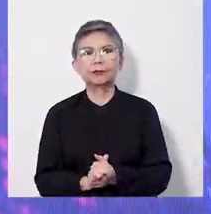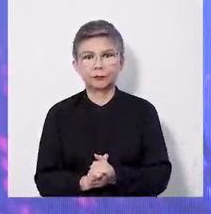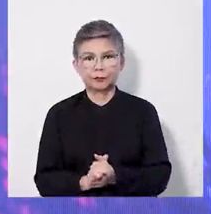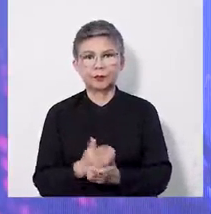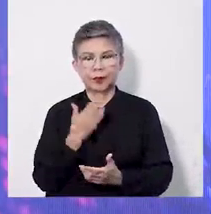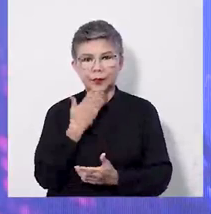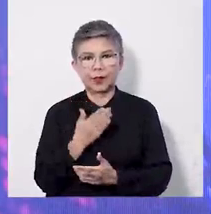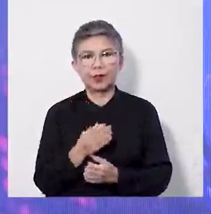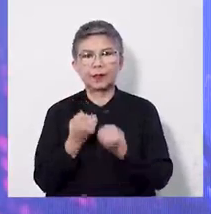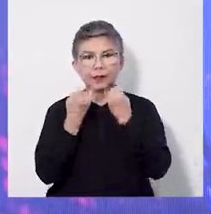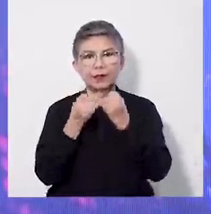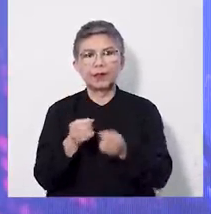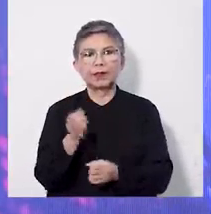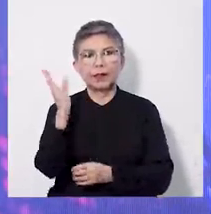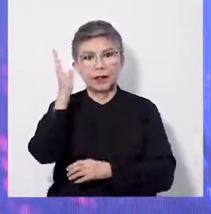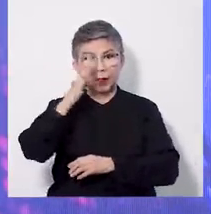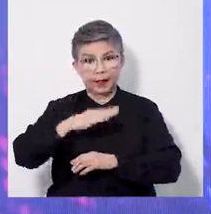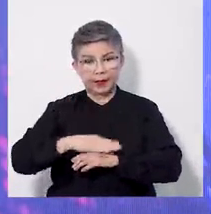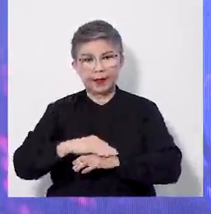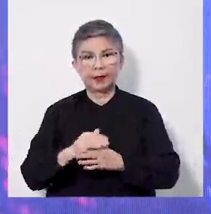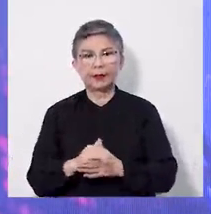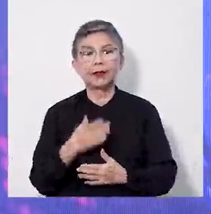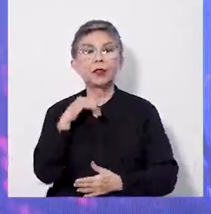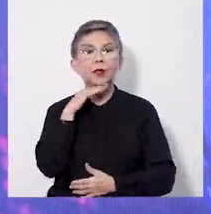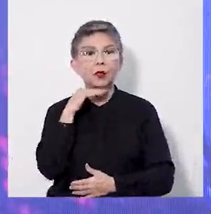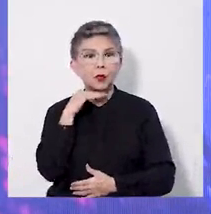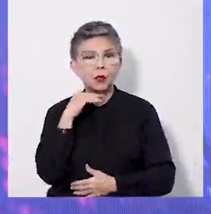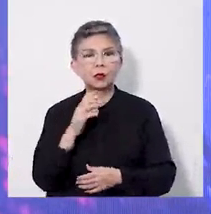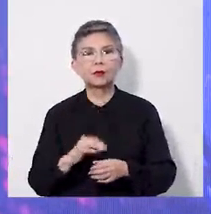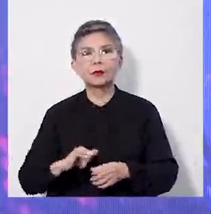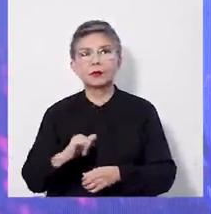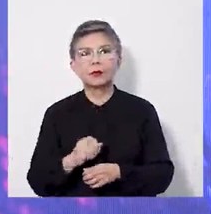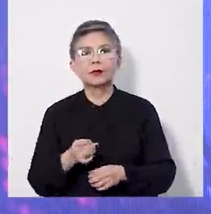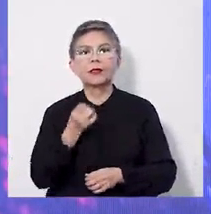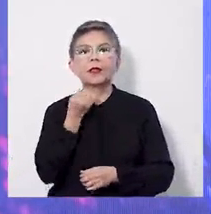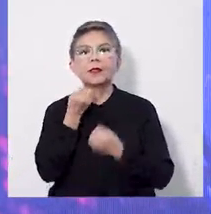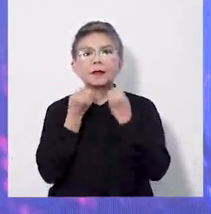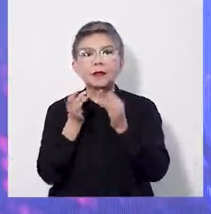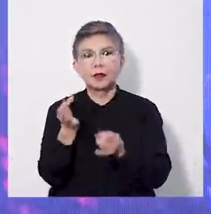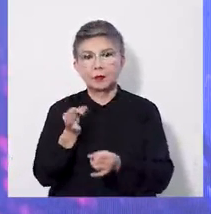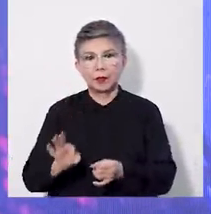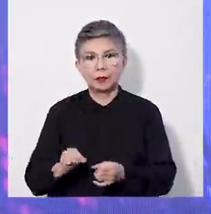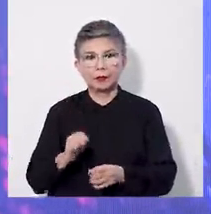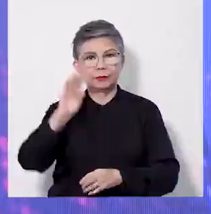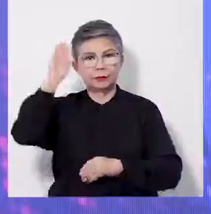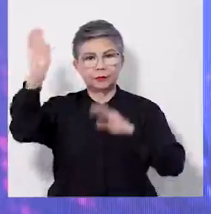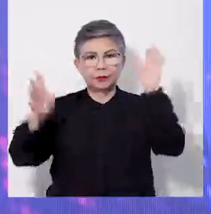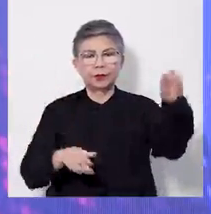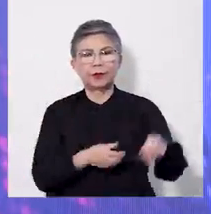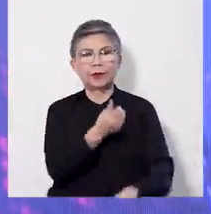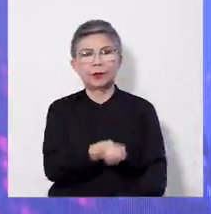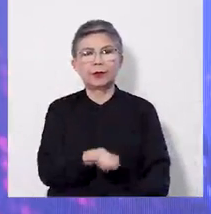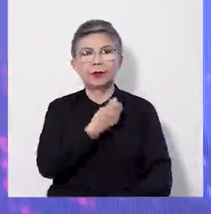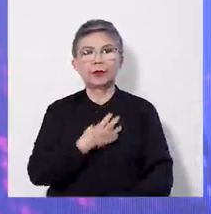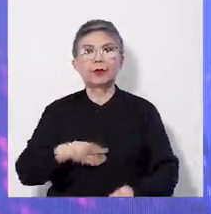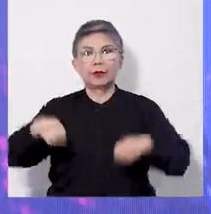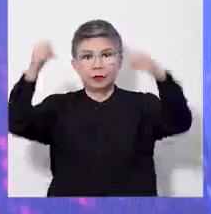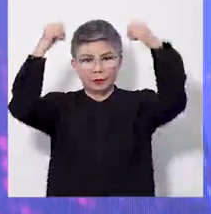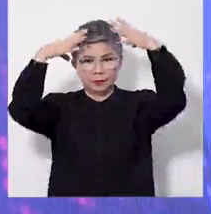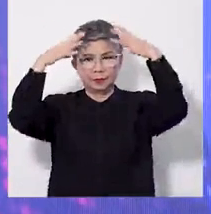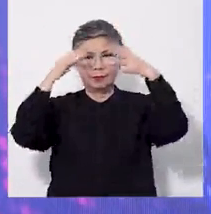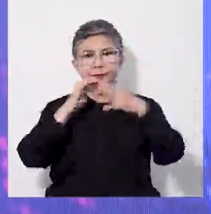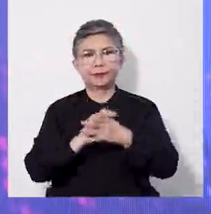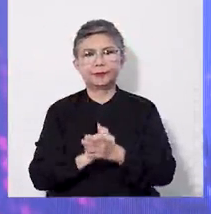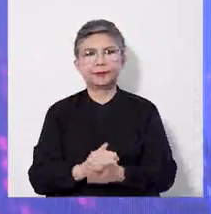update pada hari ini dan kita tunggu bersama untuk update berikutnya wassalamualaikum warahmatullahi wabarakatuh